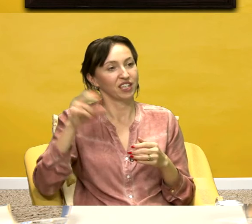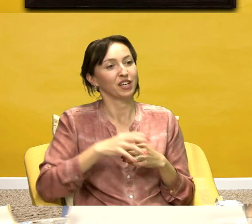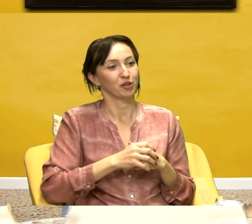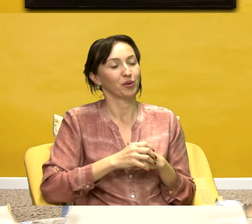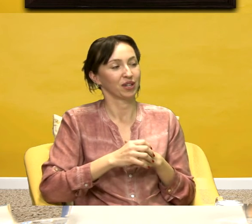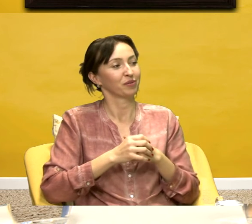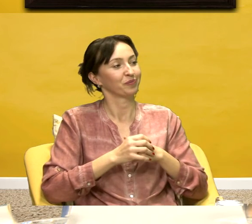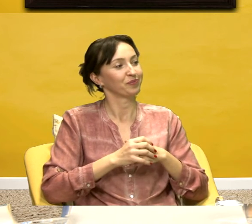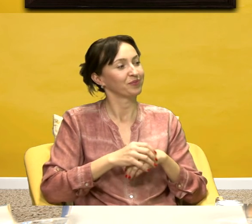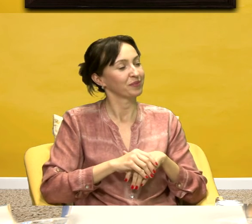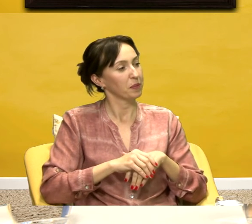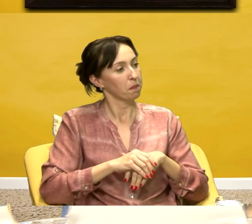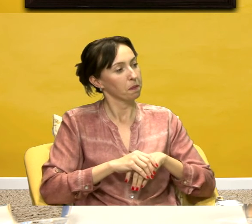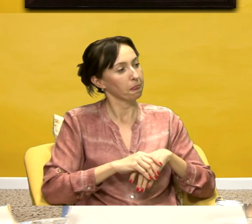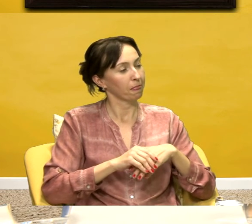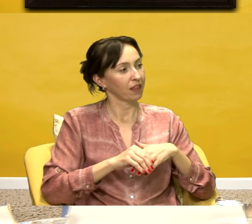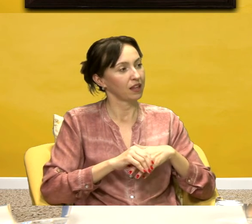emisiunii, pentru că